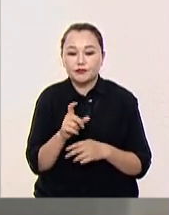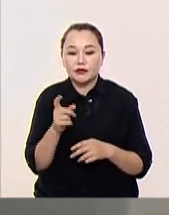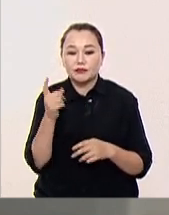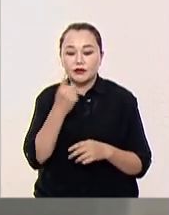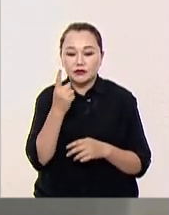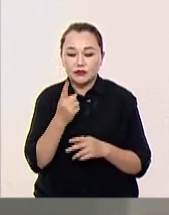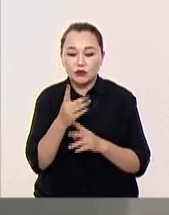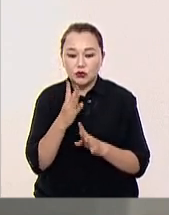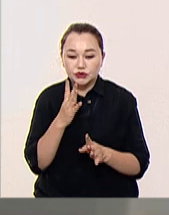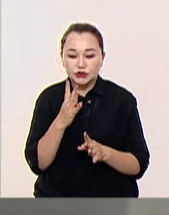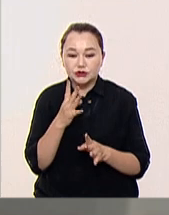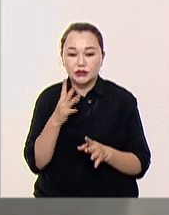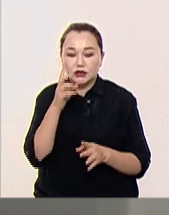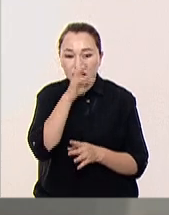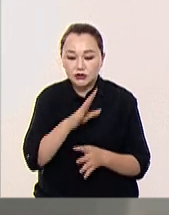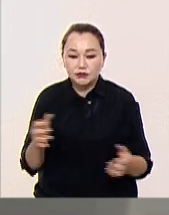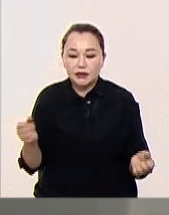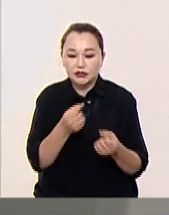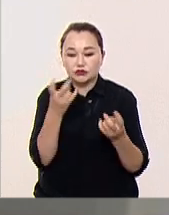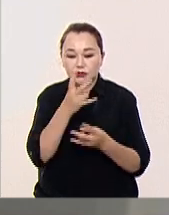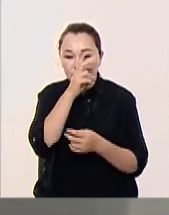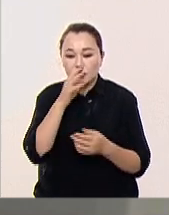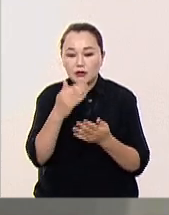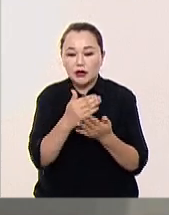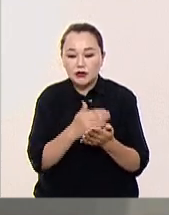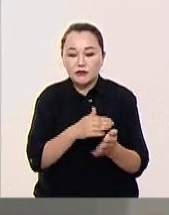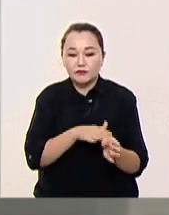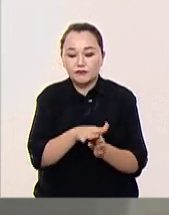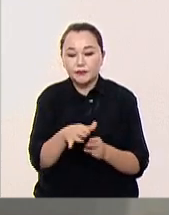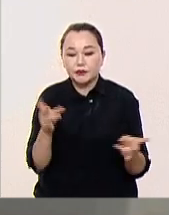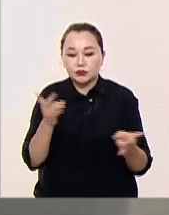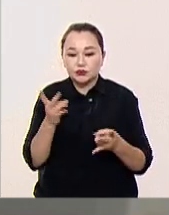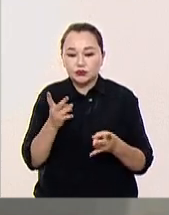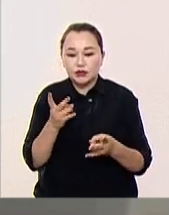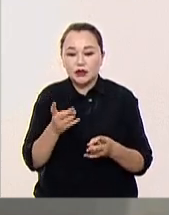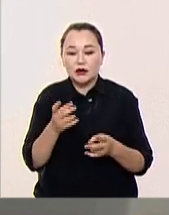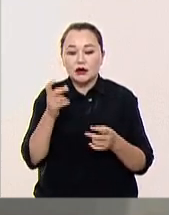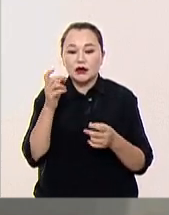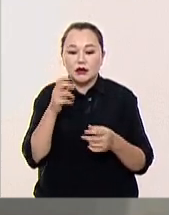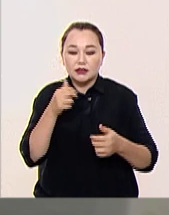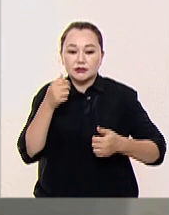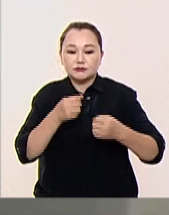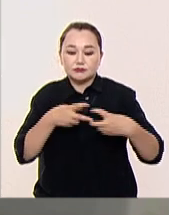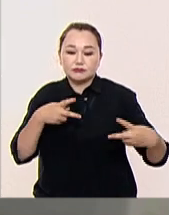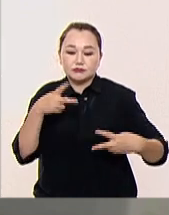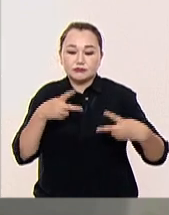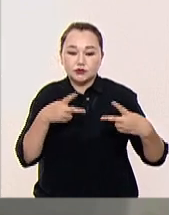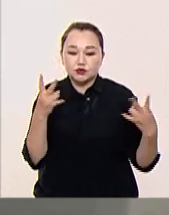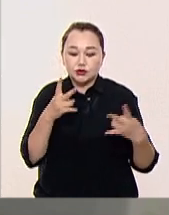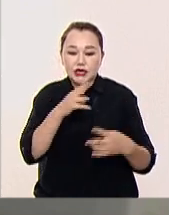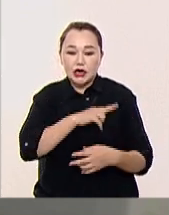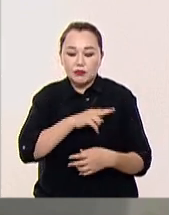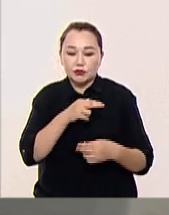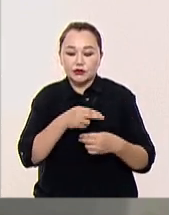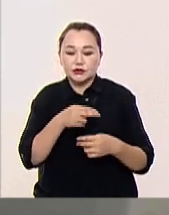алдыменен мемлекеттік қолдау керек, мемлекеттік бағдарламаны орындау керек, сәйкесу керек біздің дипломаттардың жұмысына,